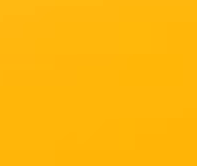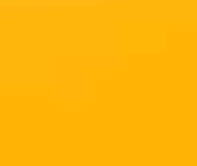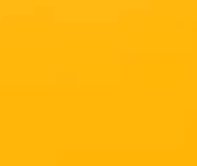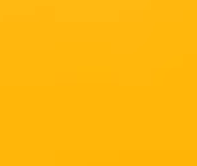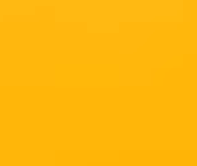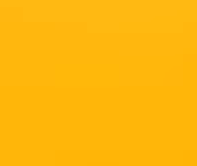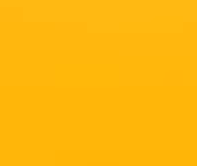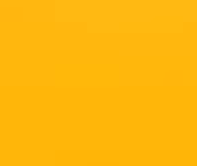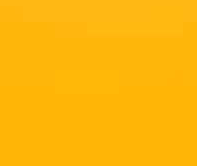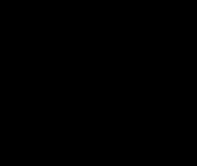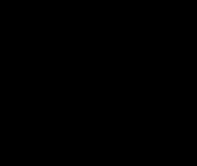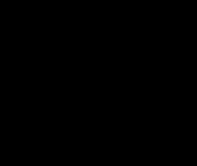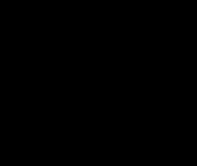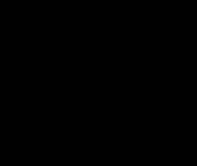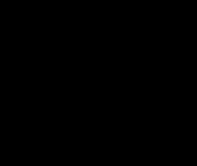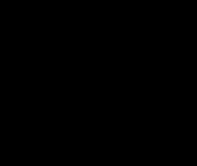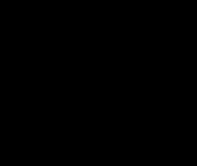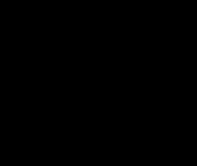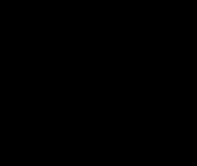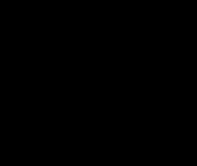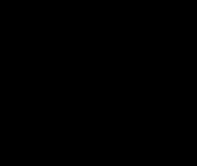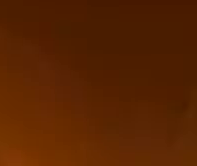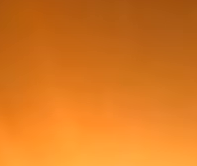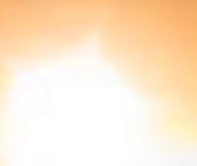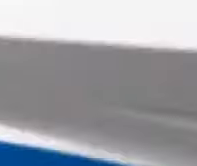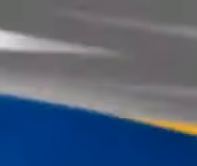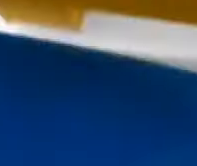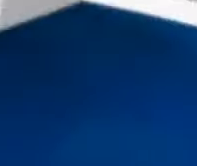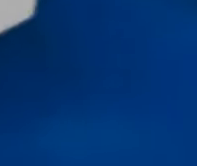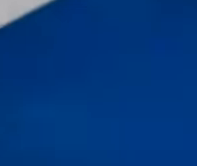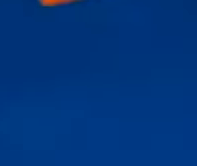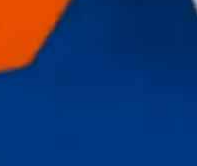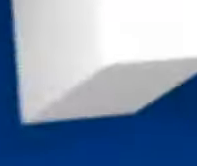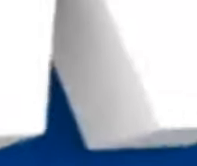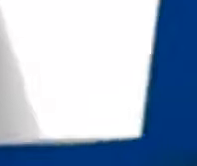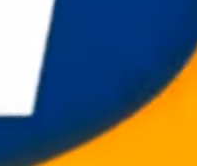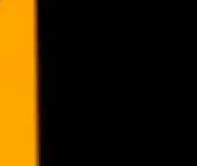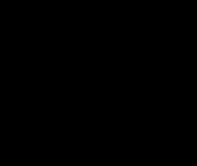ibhizinisi yakho. Everywhere you go, MTN.